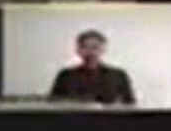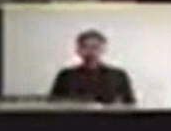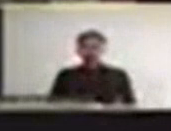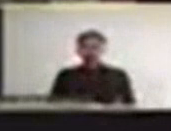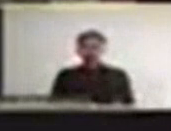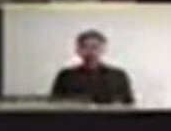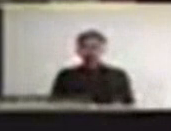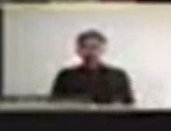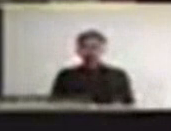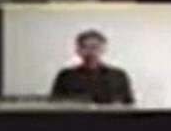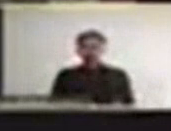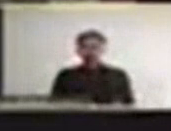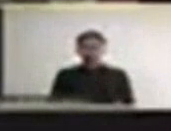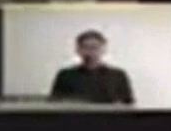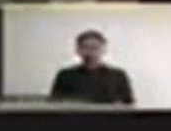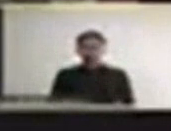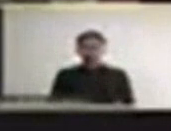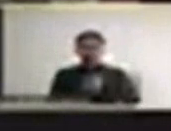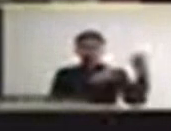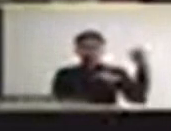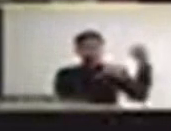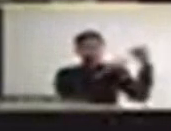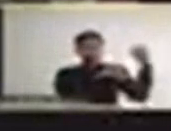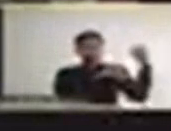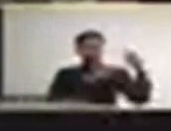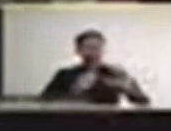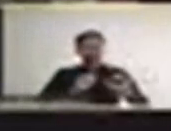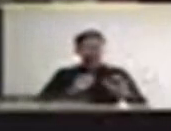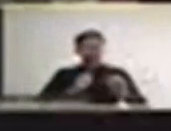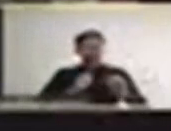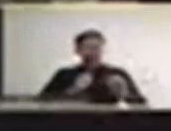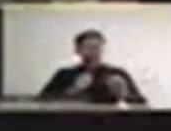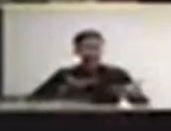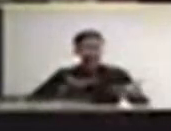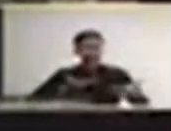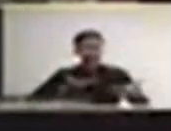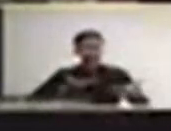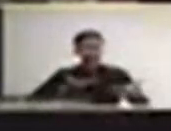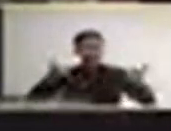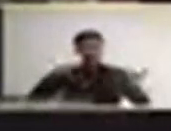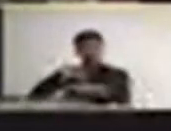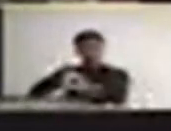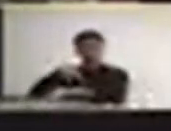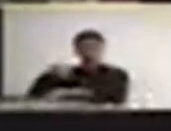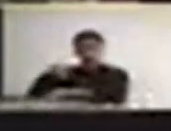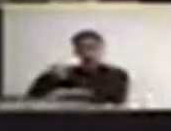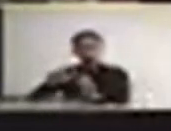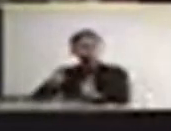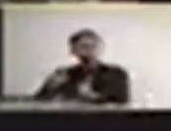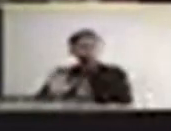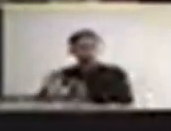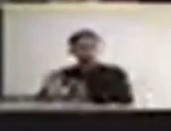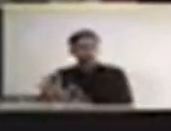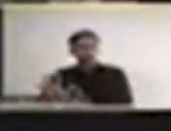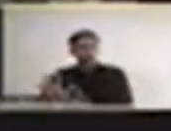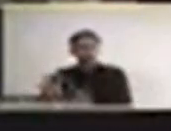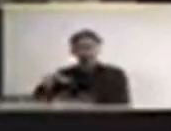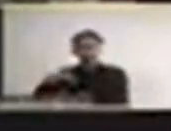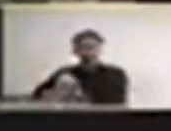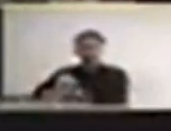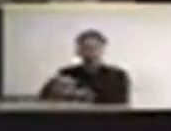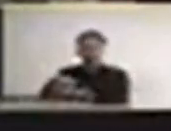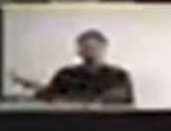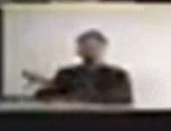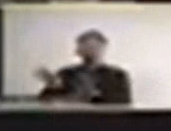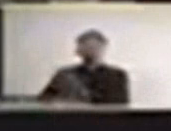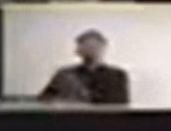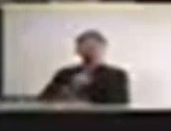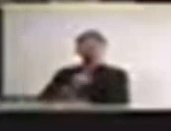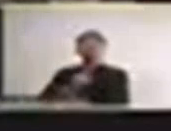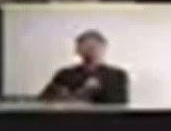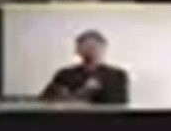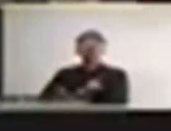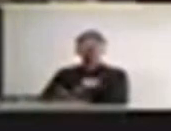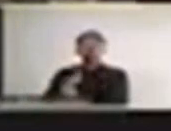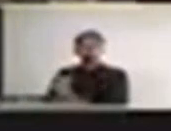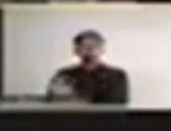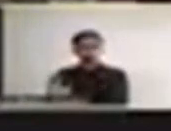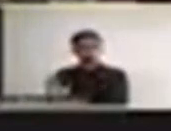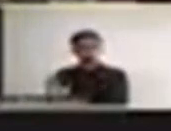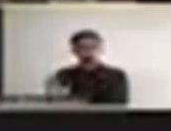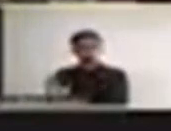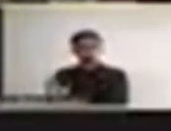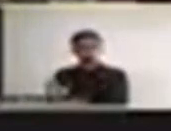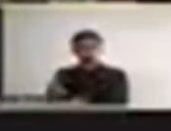siap kemampuan layanan kesehatan di daerah situ? Tempat isolasi mandiri berapa banyak? Jangan sampai seperti ada kota